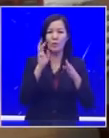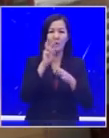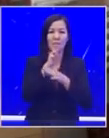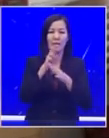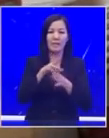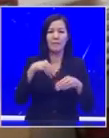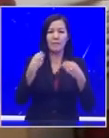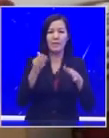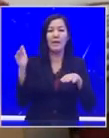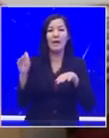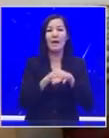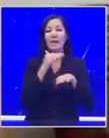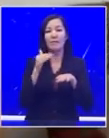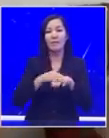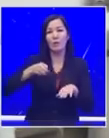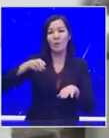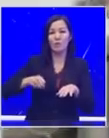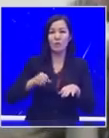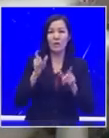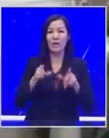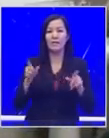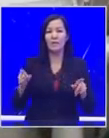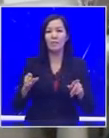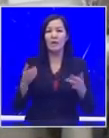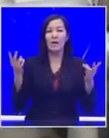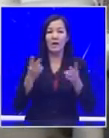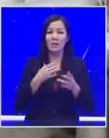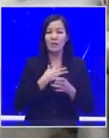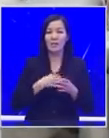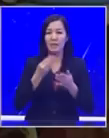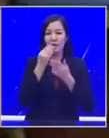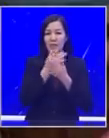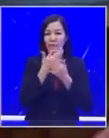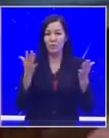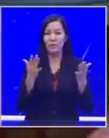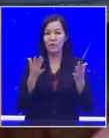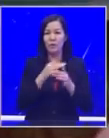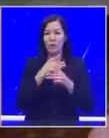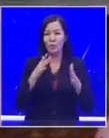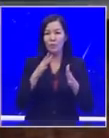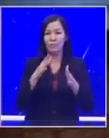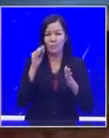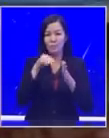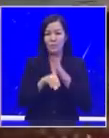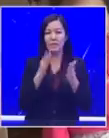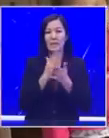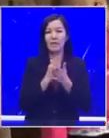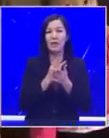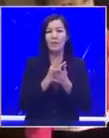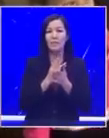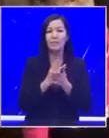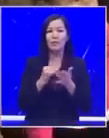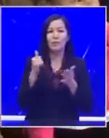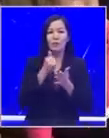себеттерді үйді-үйге таратты. Қайырымды қоржынында адам өміріне аса қажетті азық түліктері молынан салынған. Ұн, сұйық